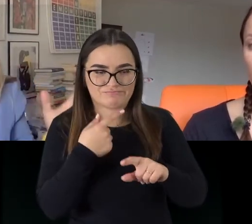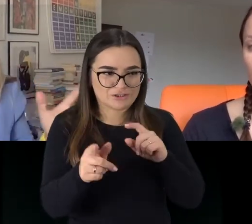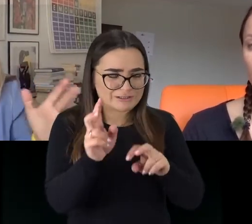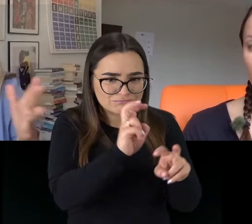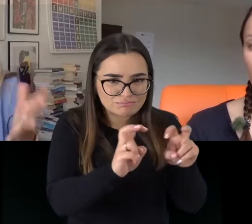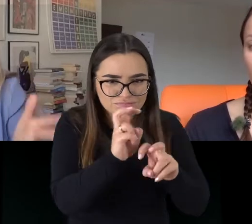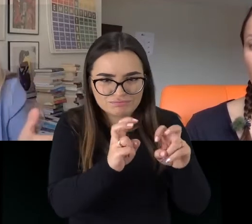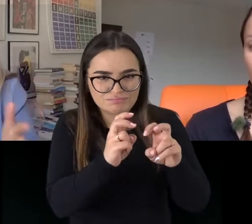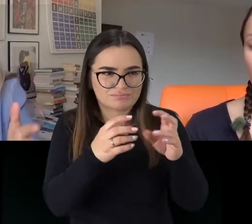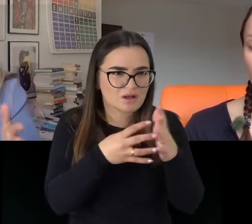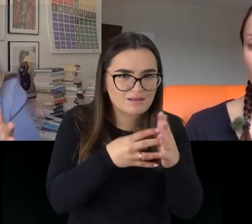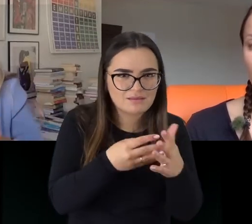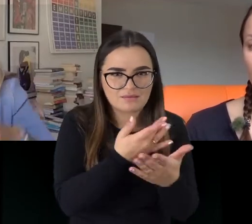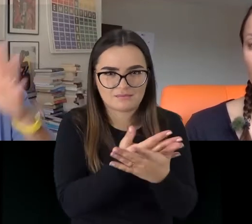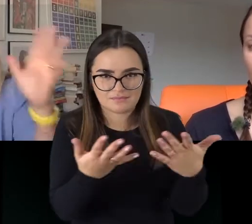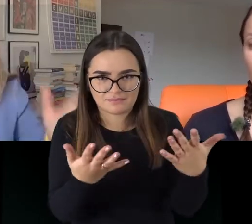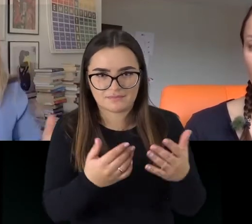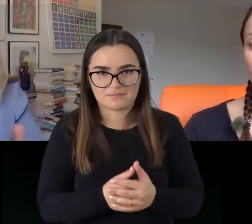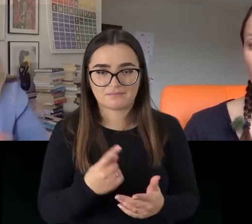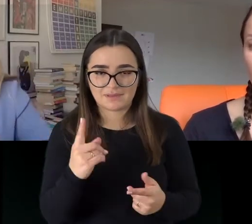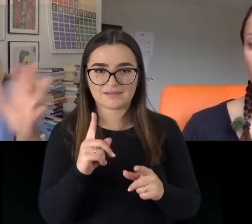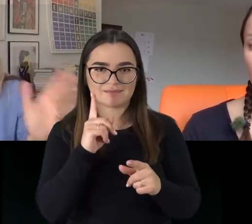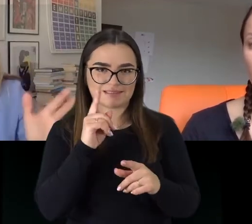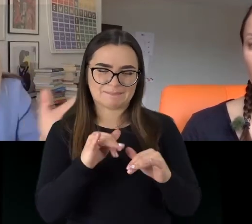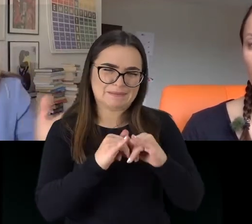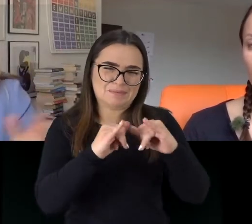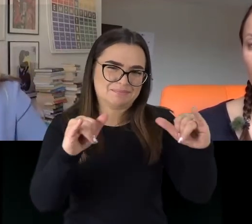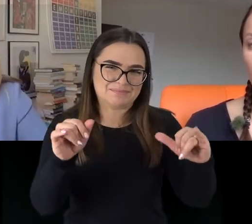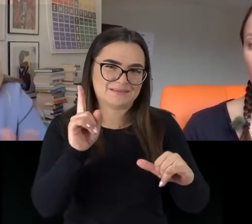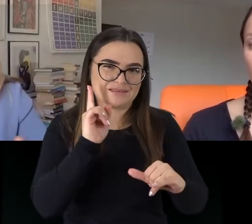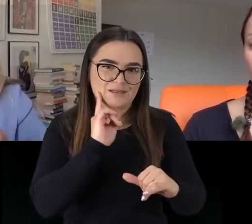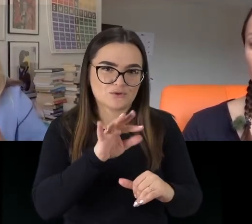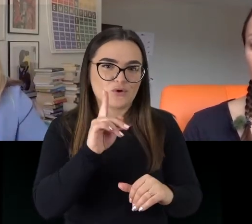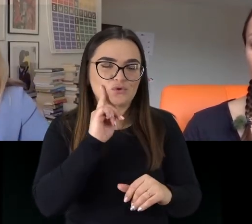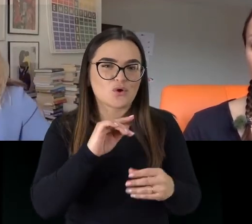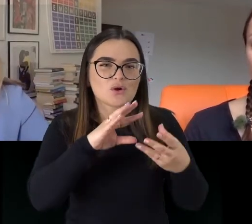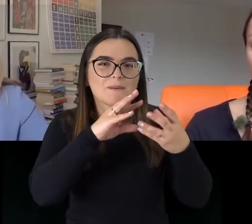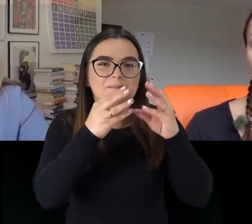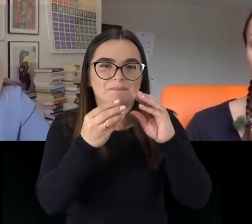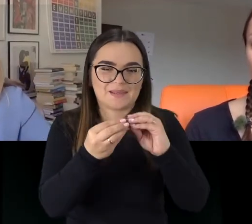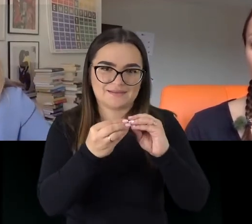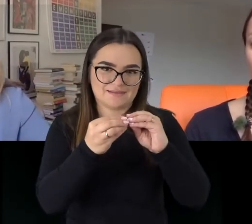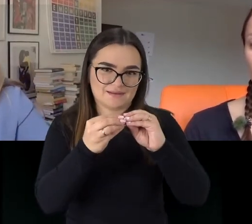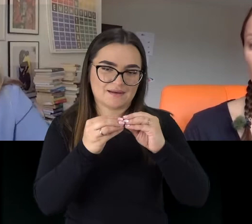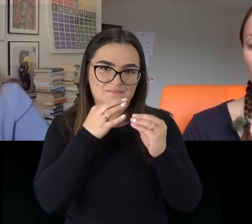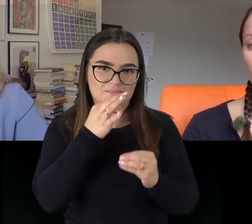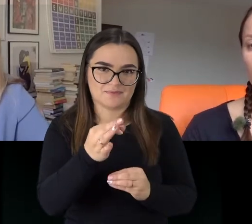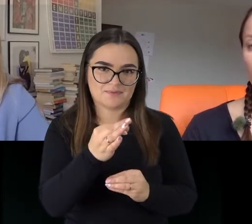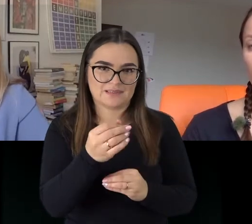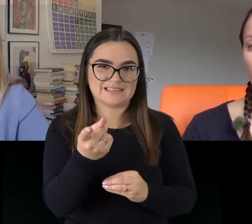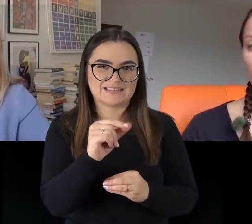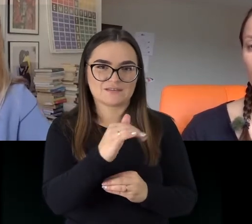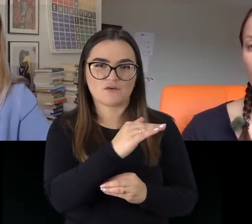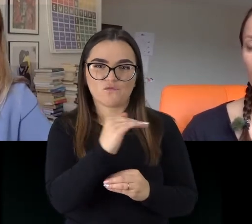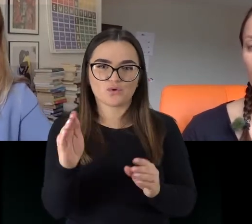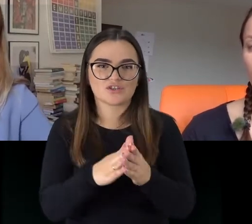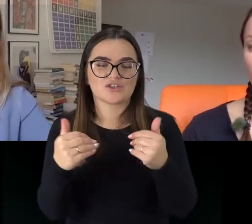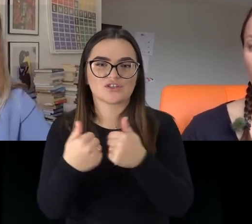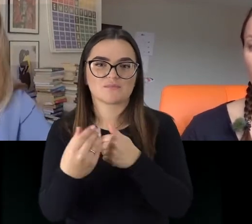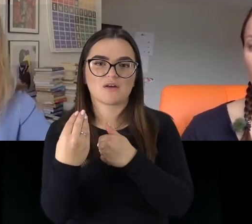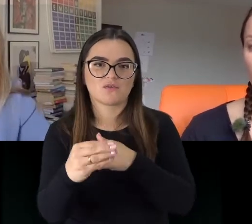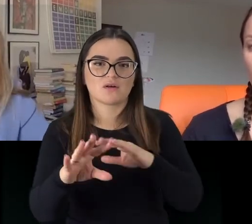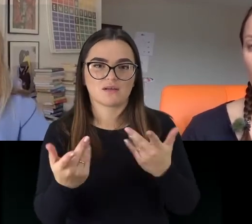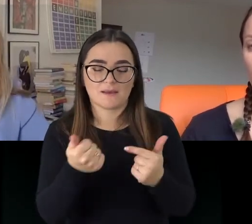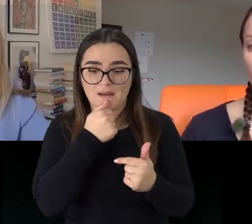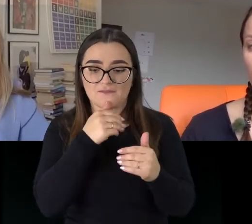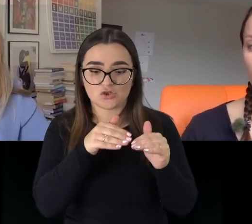turbūt šiandien irgi neišsiplėsim per daug į juos, norim tik nubriežti tokį rėmą, kas ta tokia nefunkcionuojanti šeima. Ne? Tai vat ribos gali būti ir kai